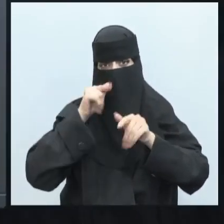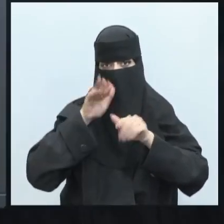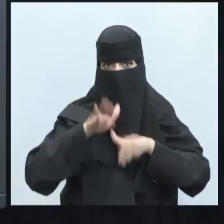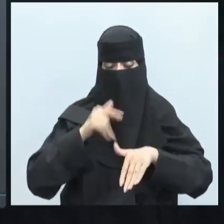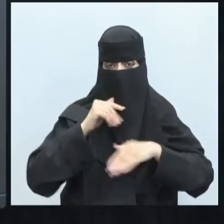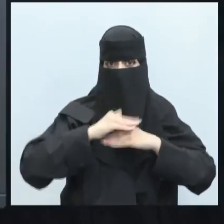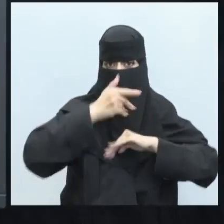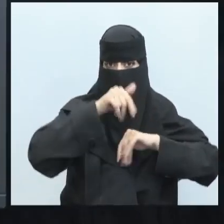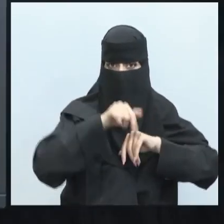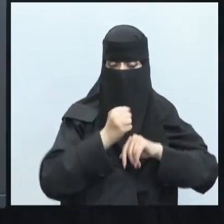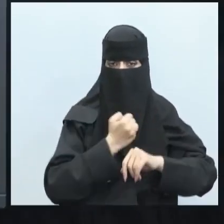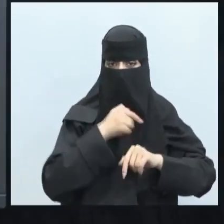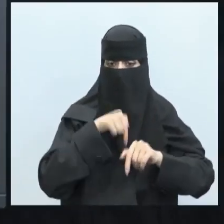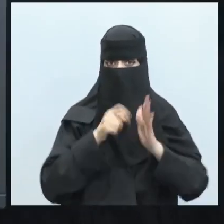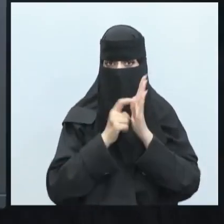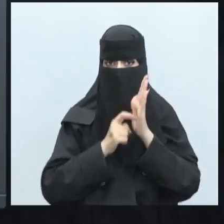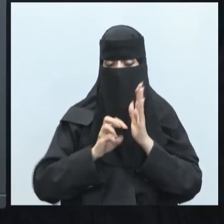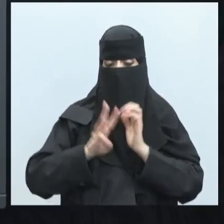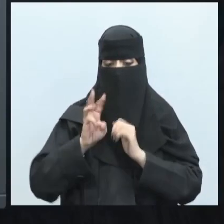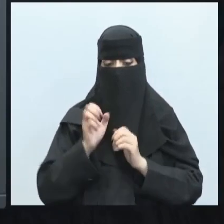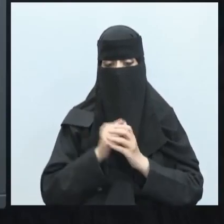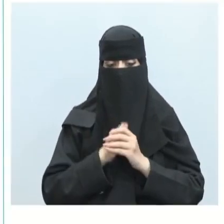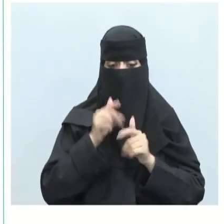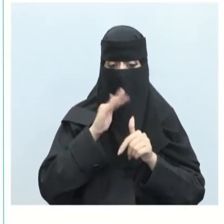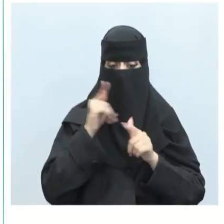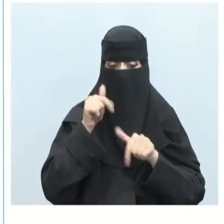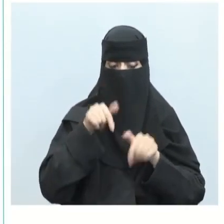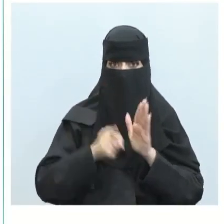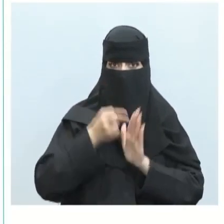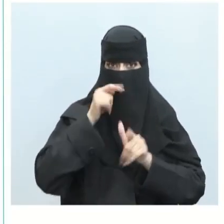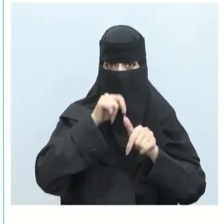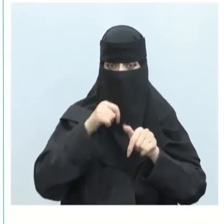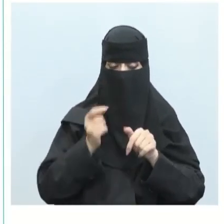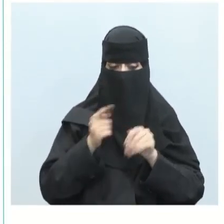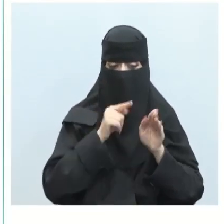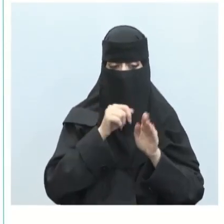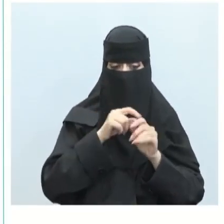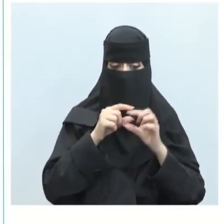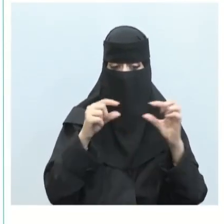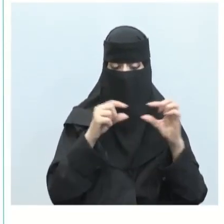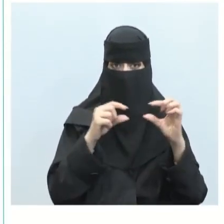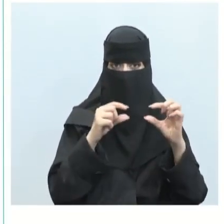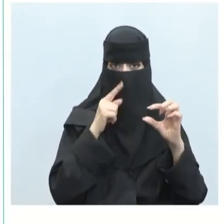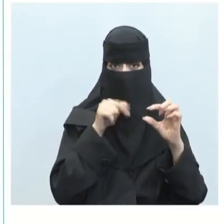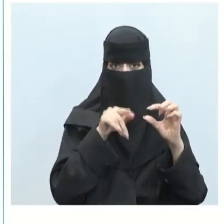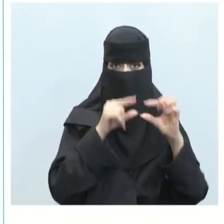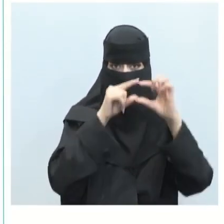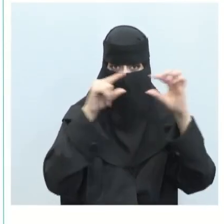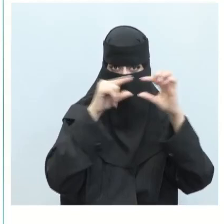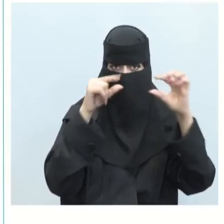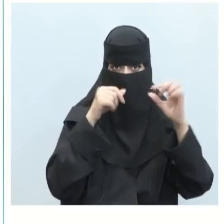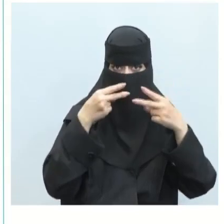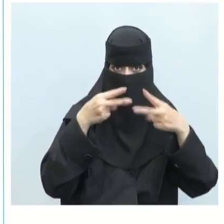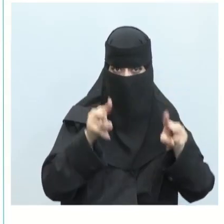في جهاز حاسب على نظام ويندوز نقوم اولا بالضغط على علامه ويندوز او علامه